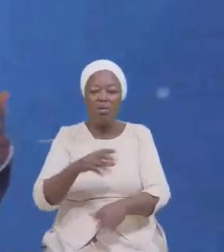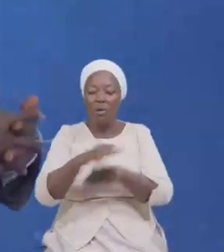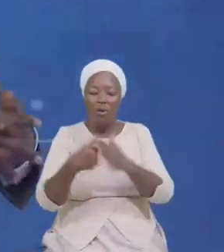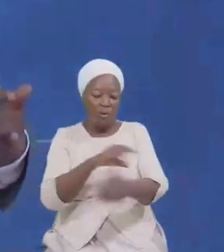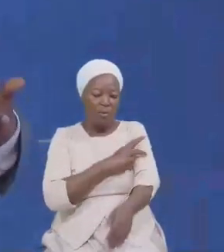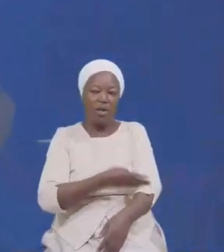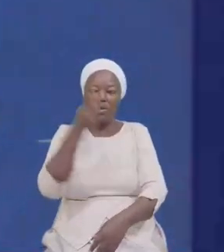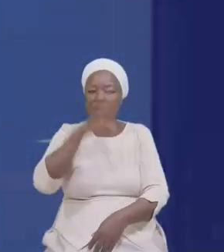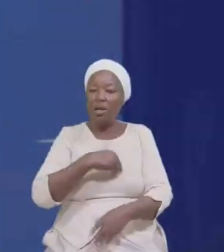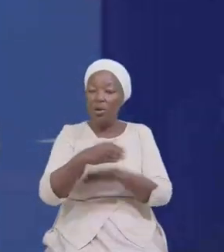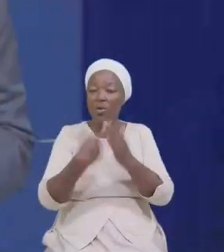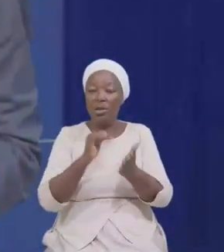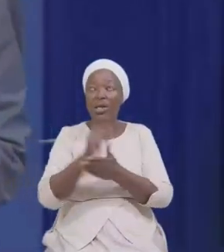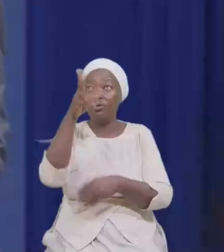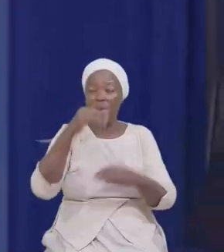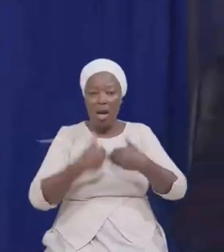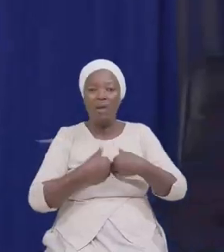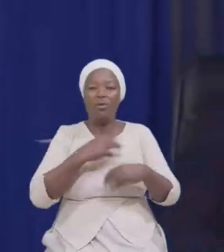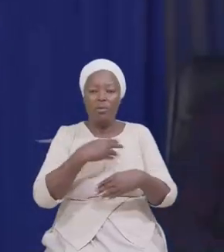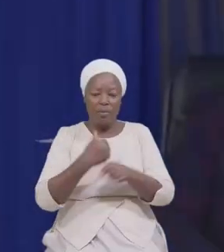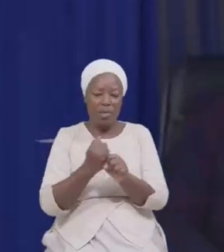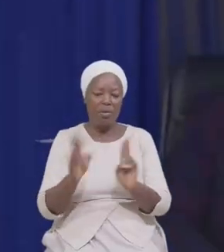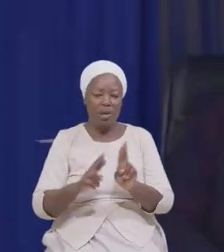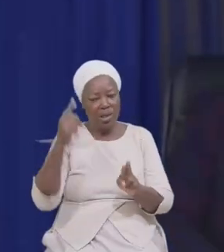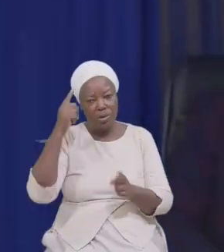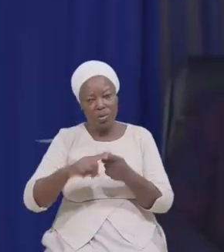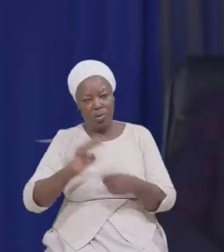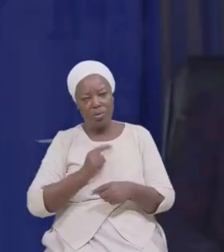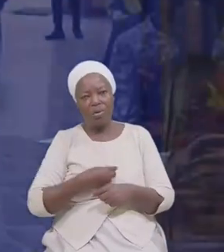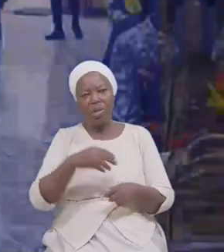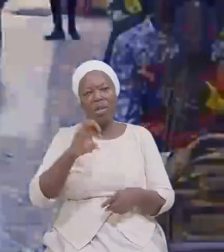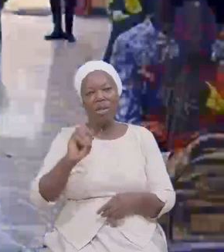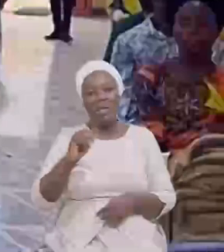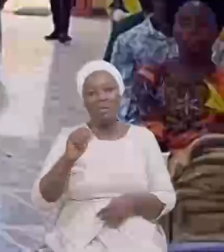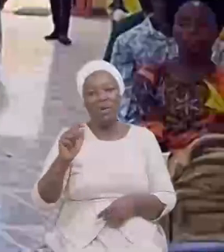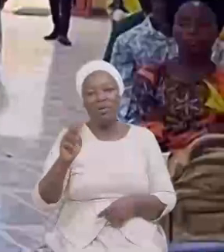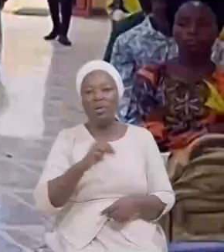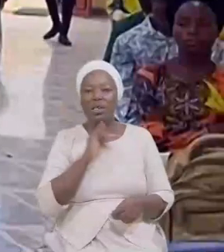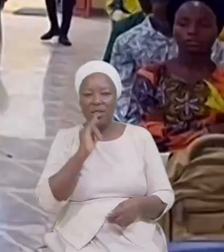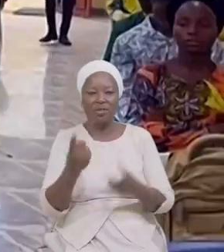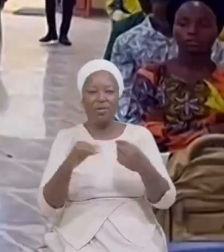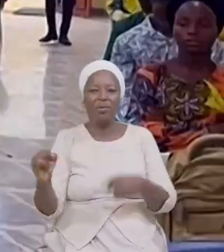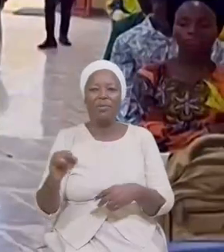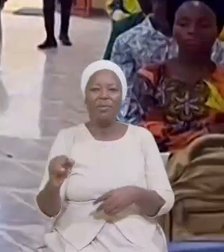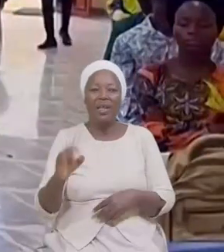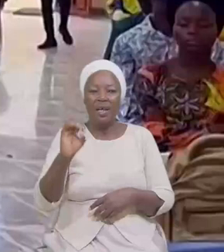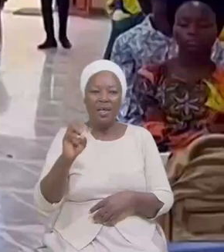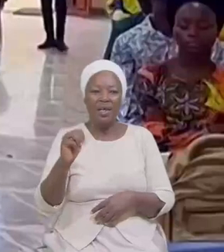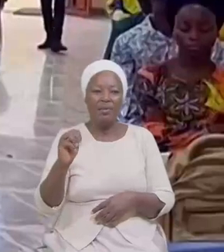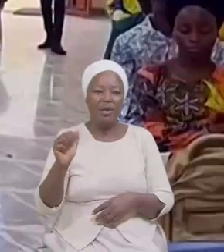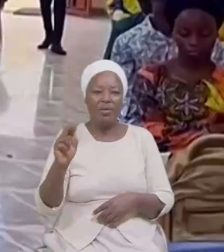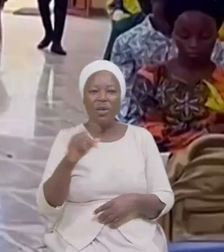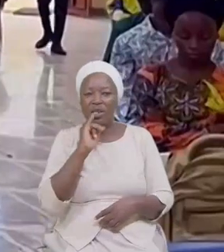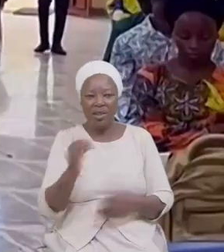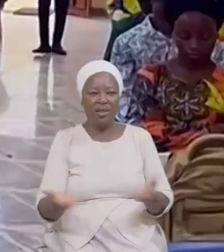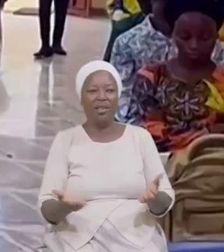a sera rendu disponible pour nous. Emmanuel est venu. Et Emmanuel est là. Et